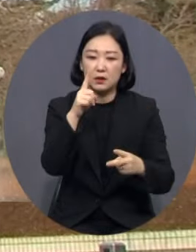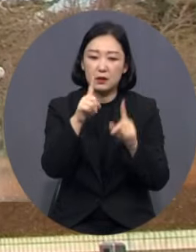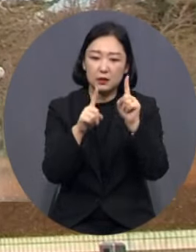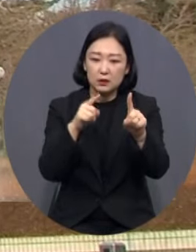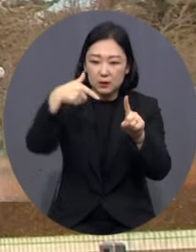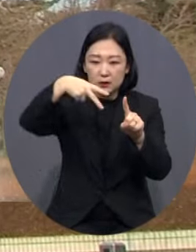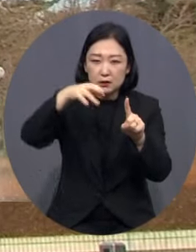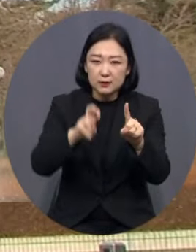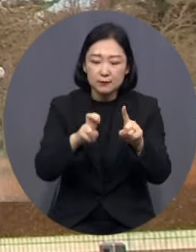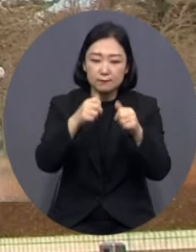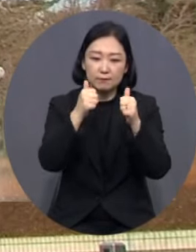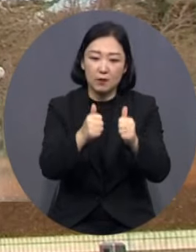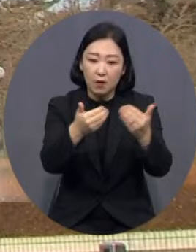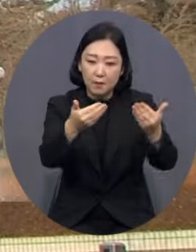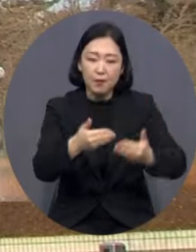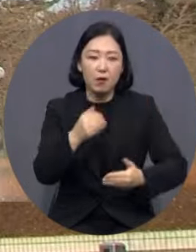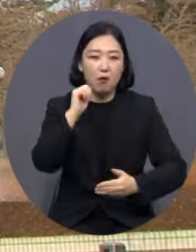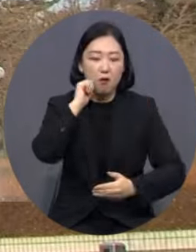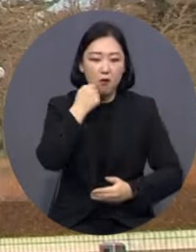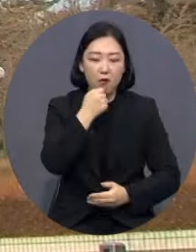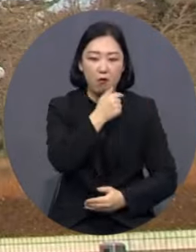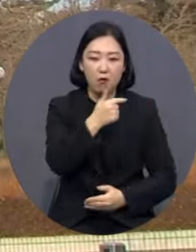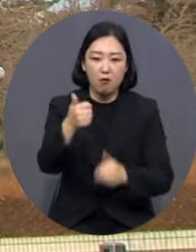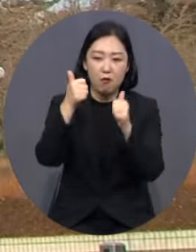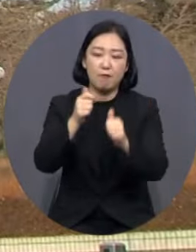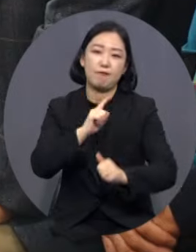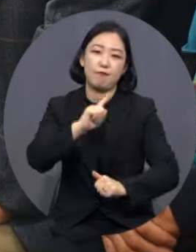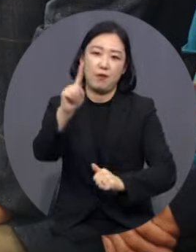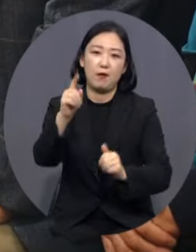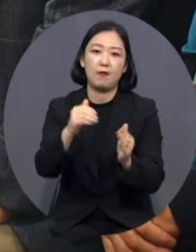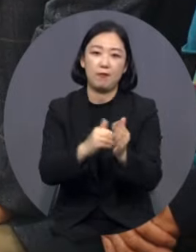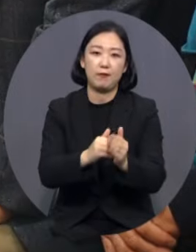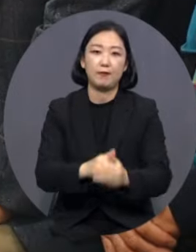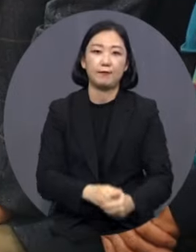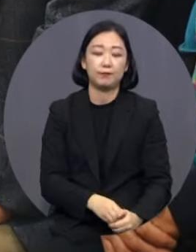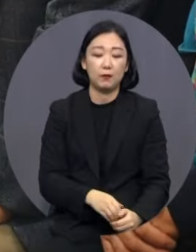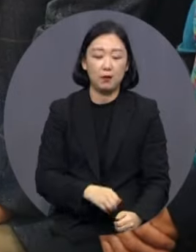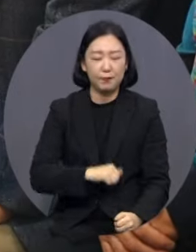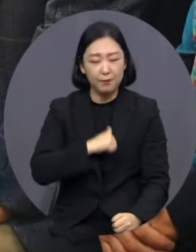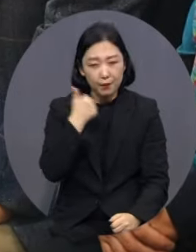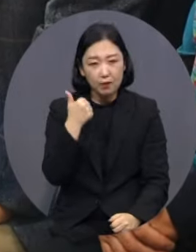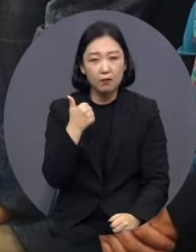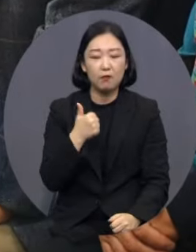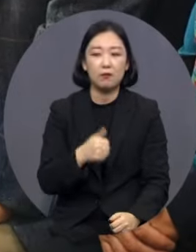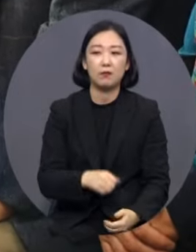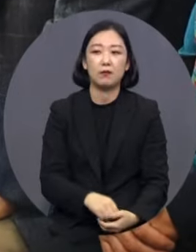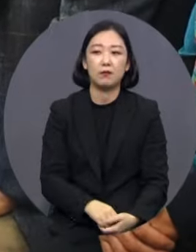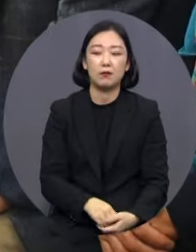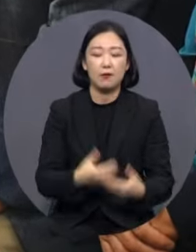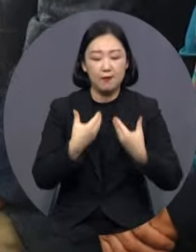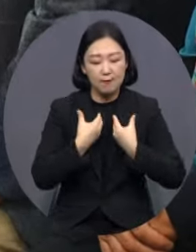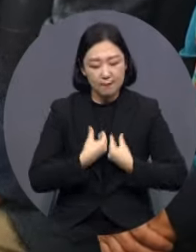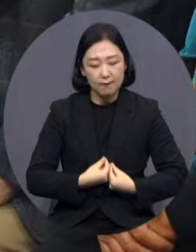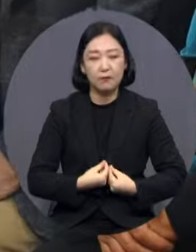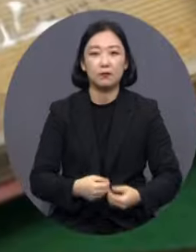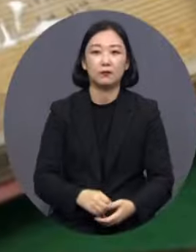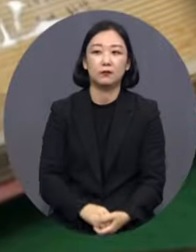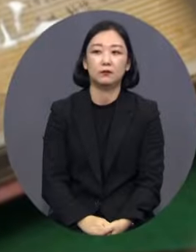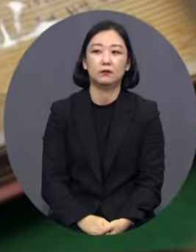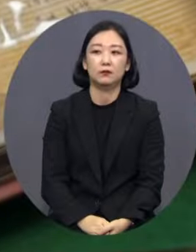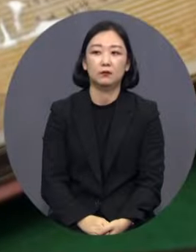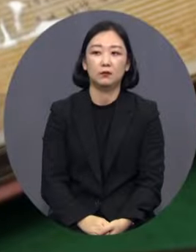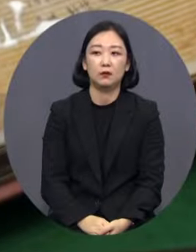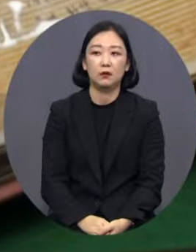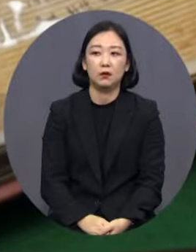없다며 서울중앙지법에 항소 잭을 제출했습니다 아 화가 나죠 그 화가 나고 실망스럽고 이게 아이고